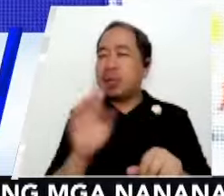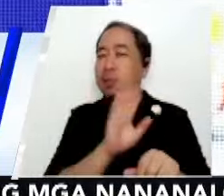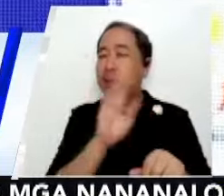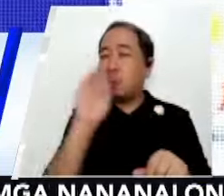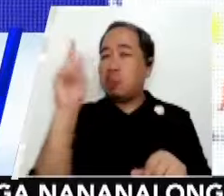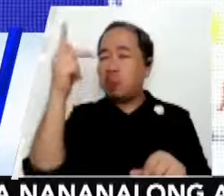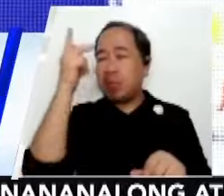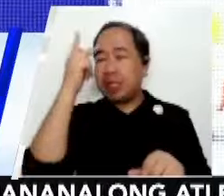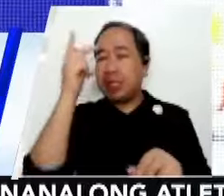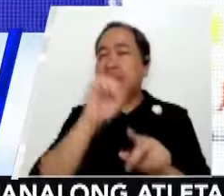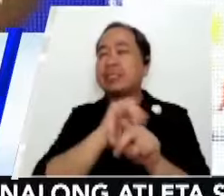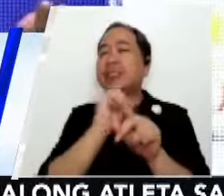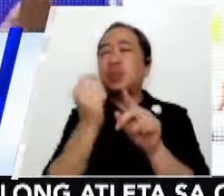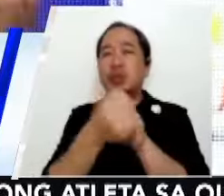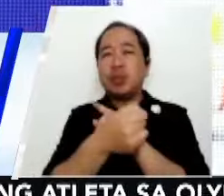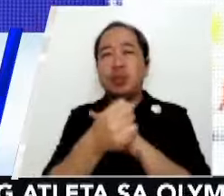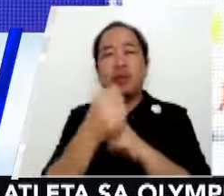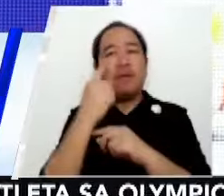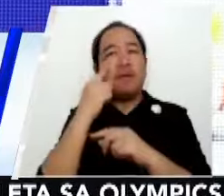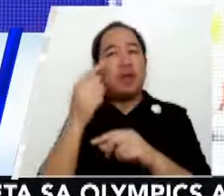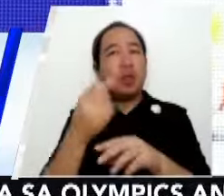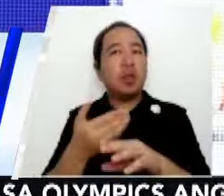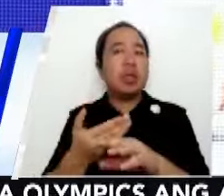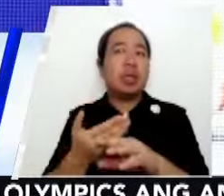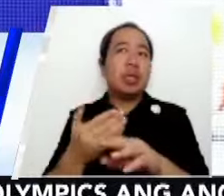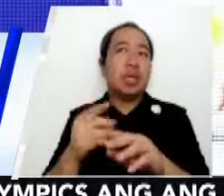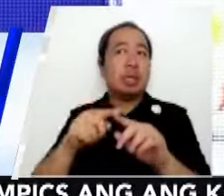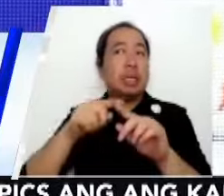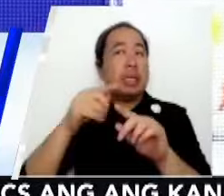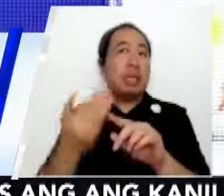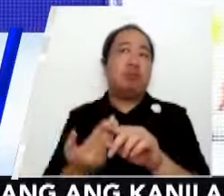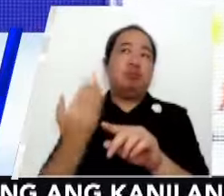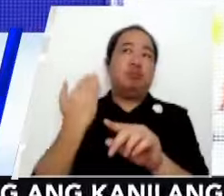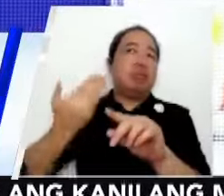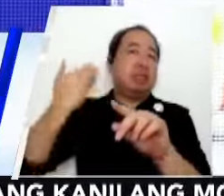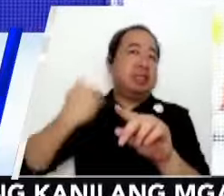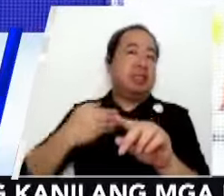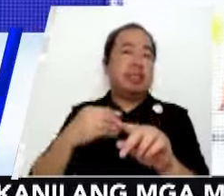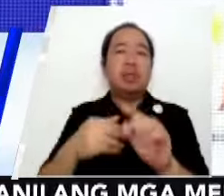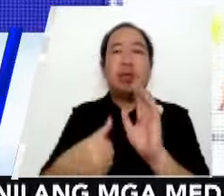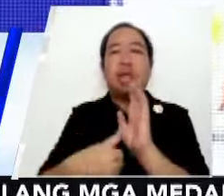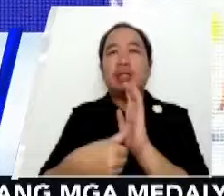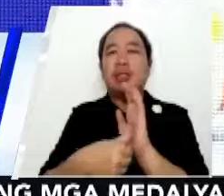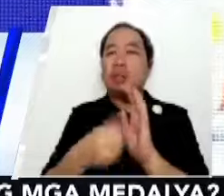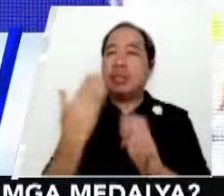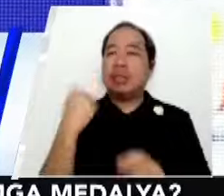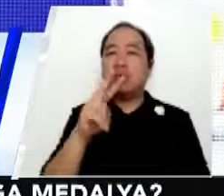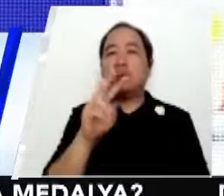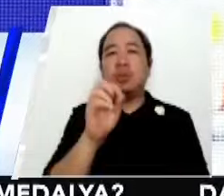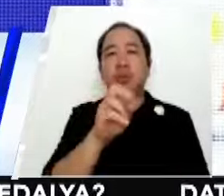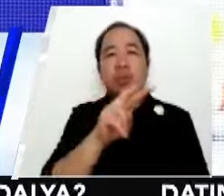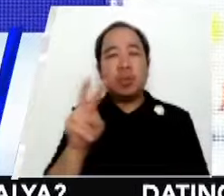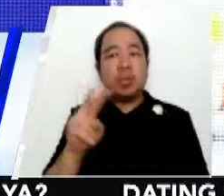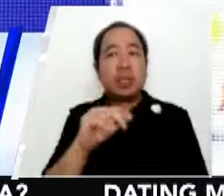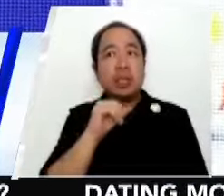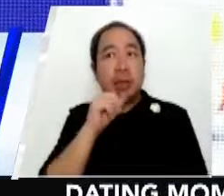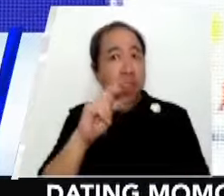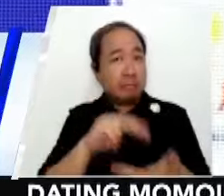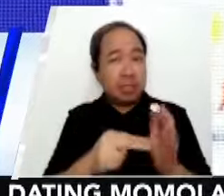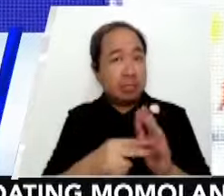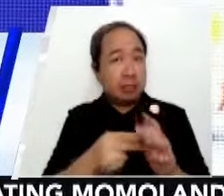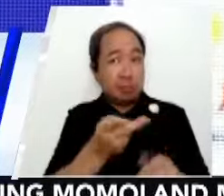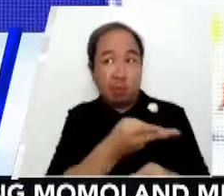political situation for the last political cycles of election ng 2022. Hindi dahil hindi kami nagkasundo,